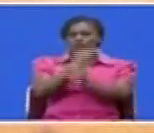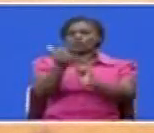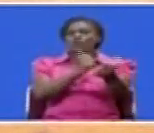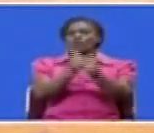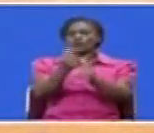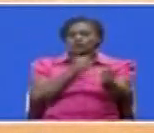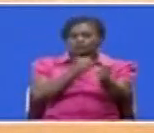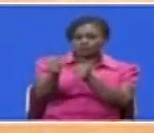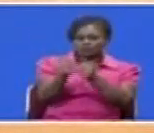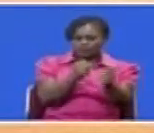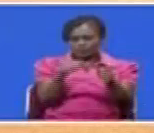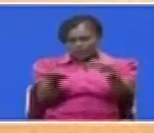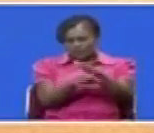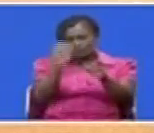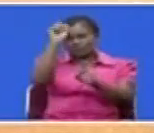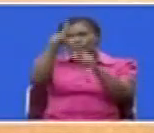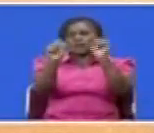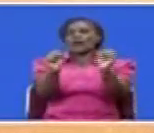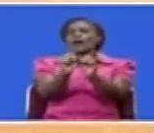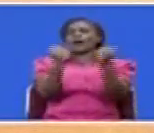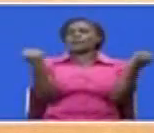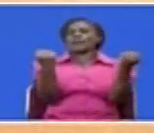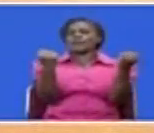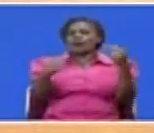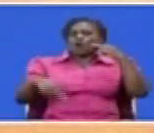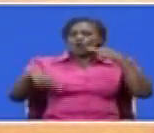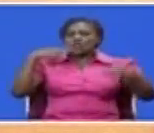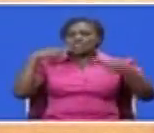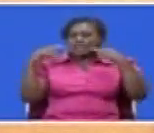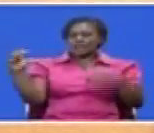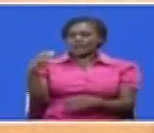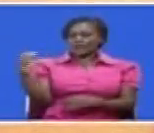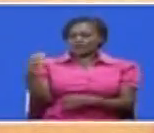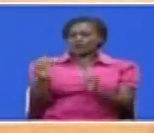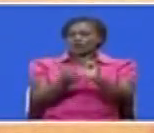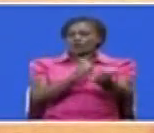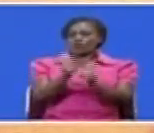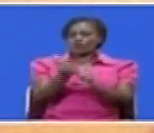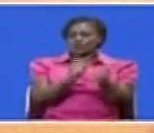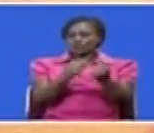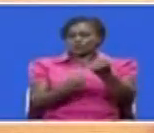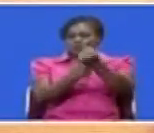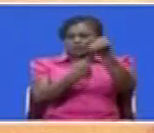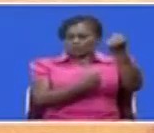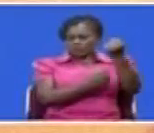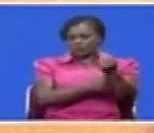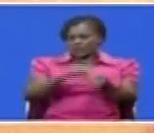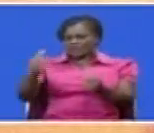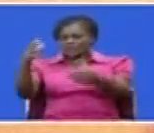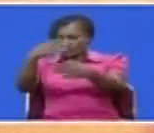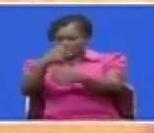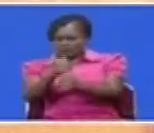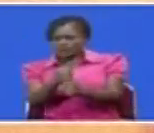ya Boxing Under the Stars yaliyoandaliwa katika mkahawa wa Carnival. Mashindano hayo yaliyo chini ya udhamini wa Skipper na chama